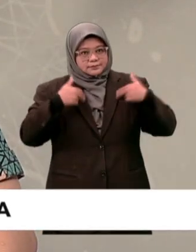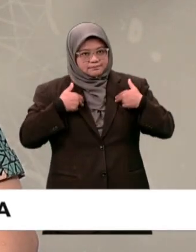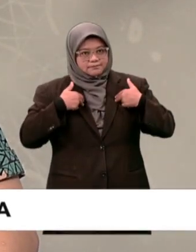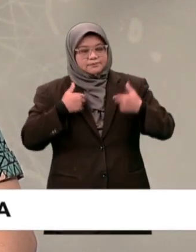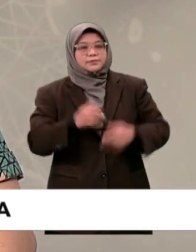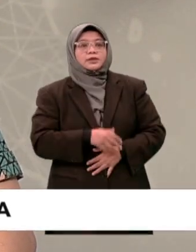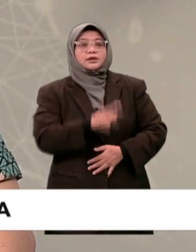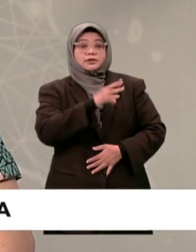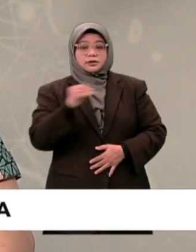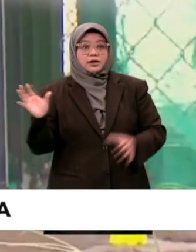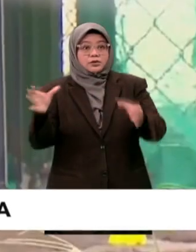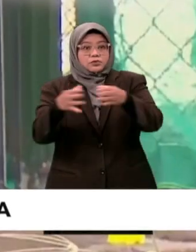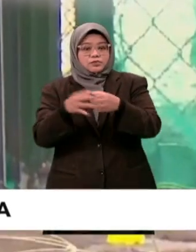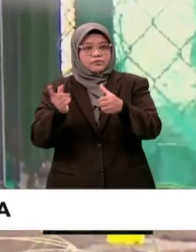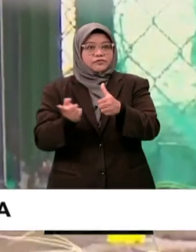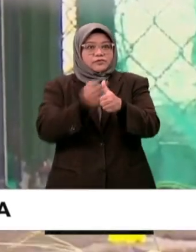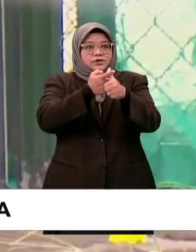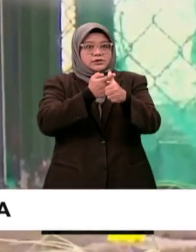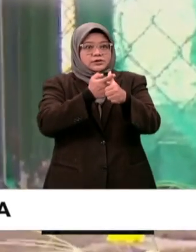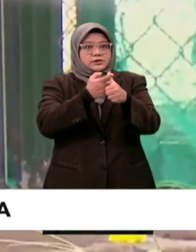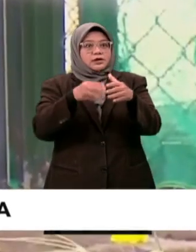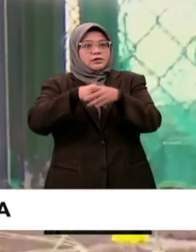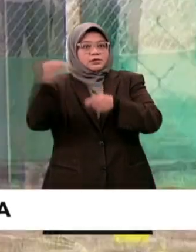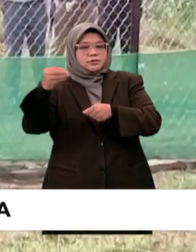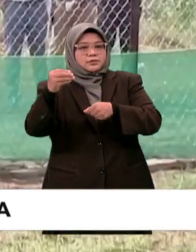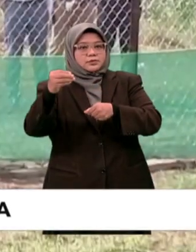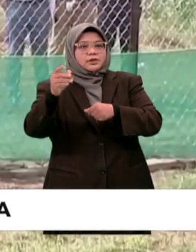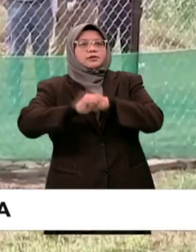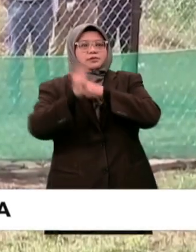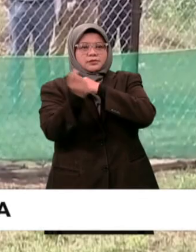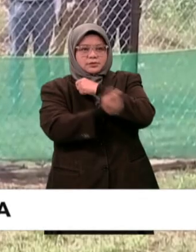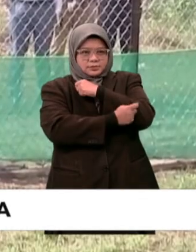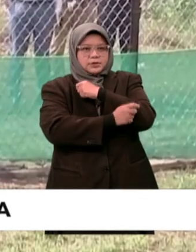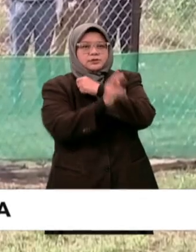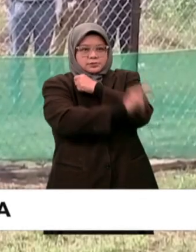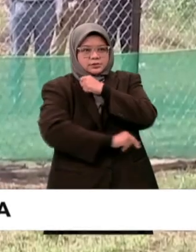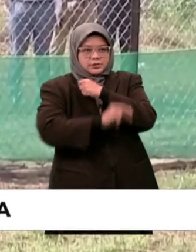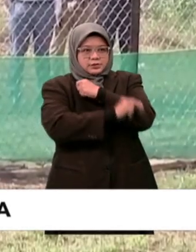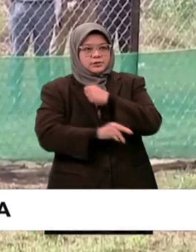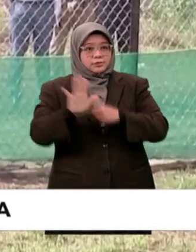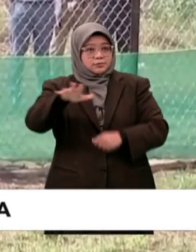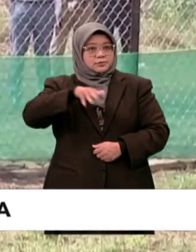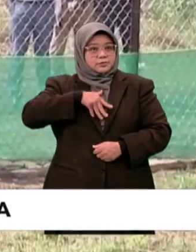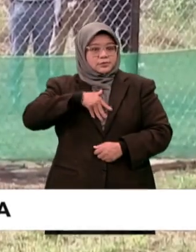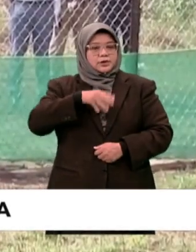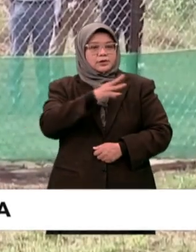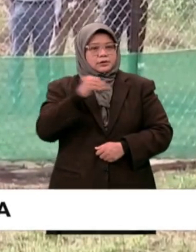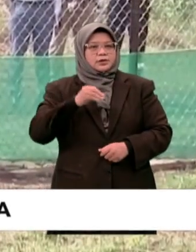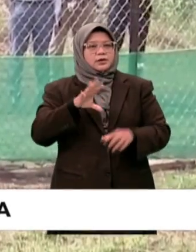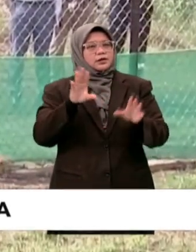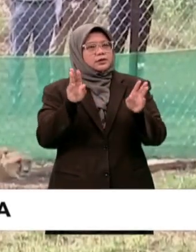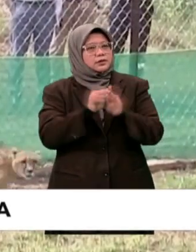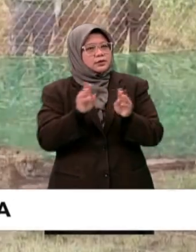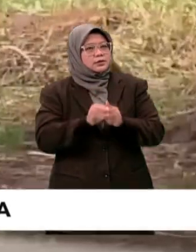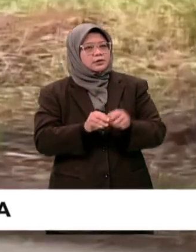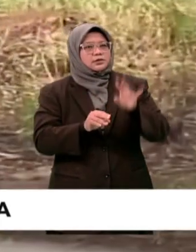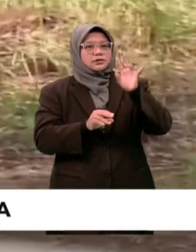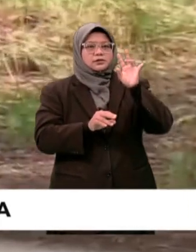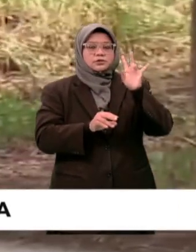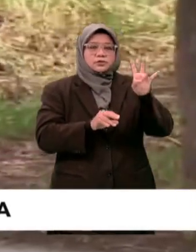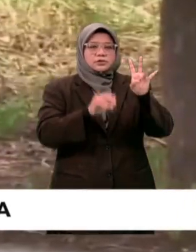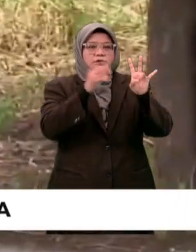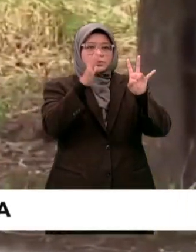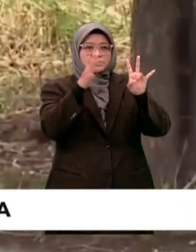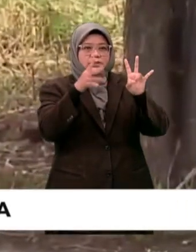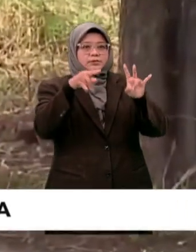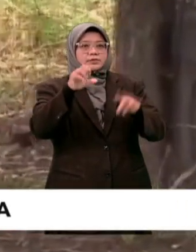kumpulan pertama hewan itu dilepaskan ke taman negara kuno sebuah rizab alam semesta Jadi seluas 750 kilometer persegi